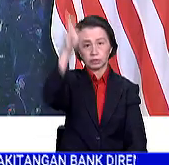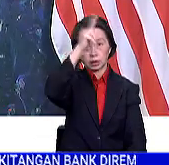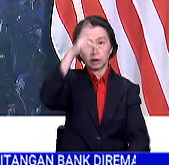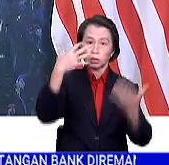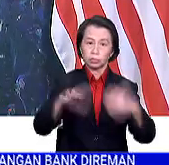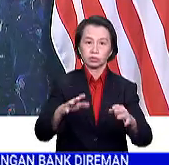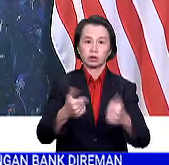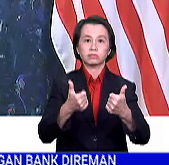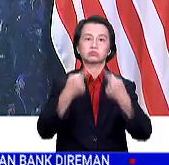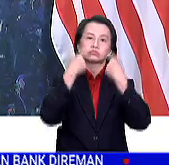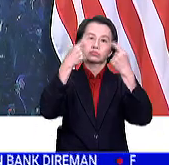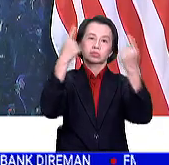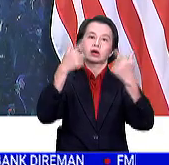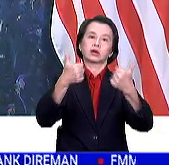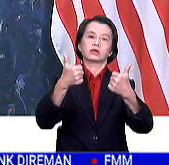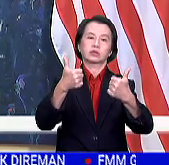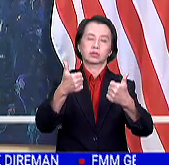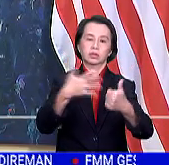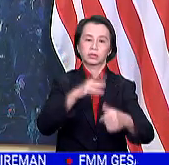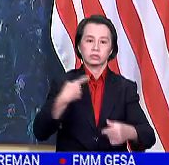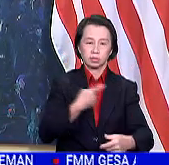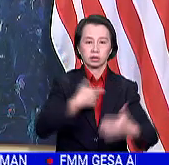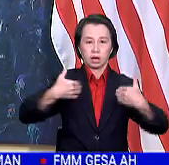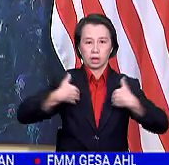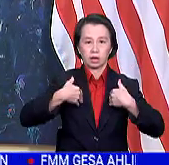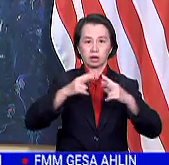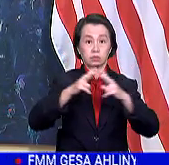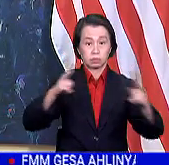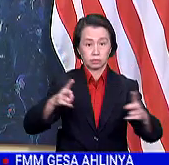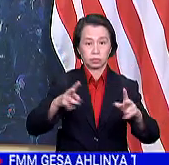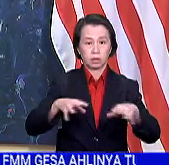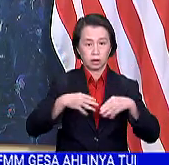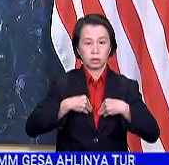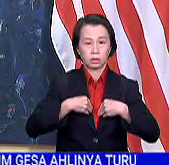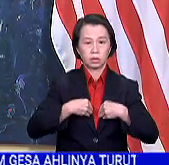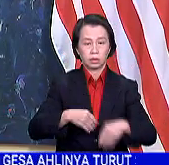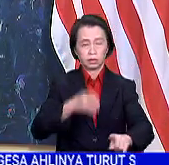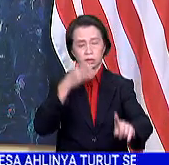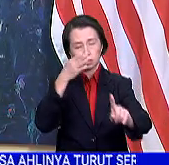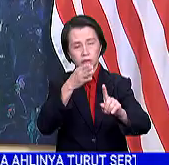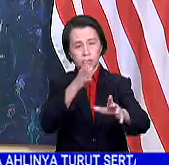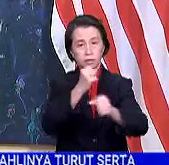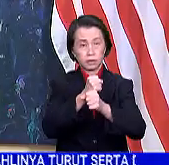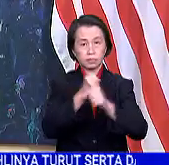telah membuahkan hasil. We have avoided a catastrophe.